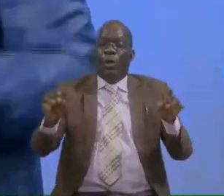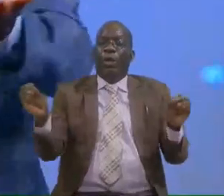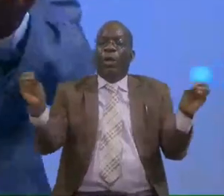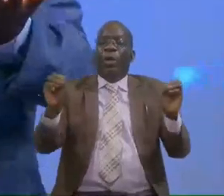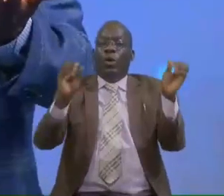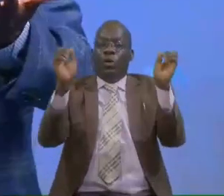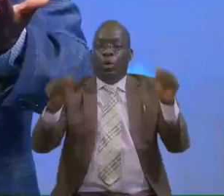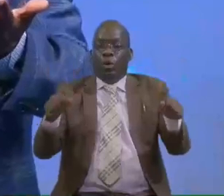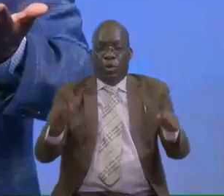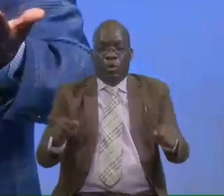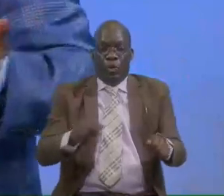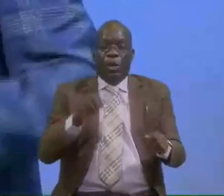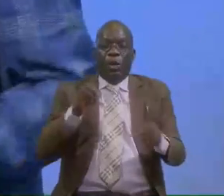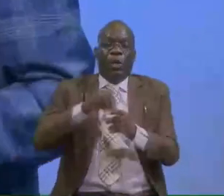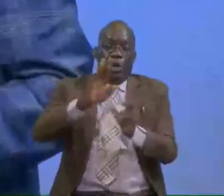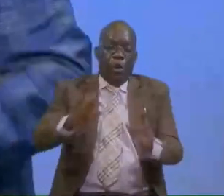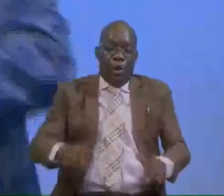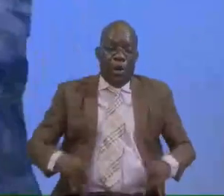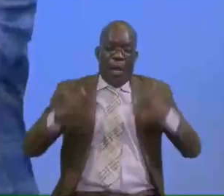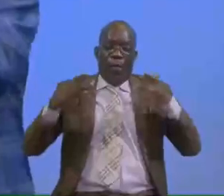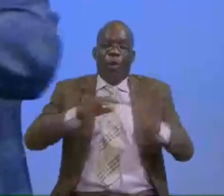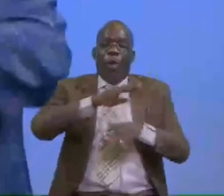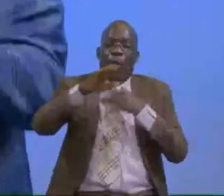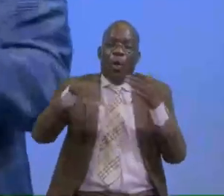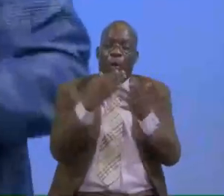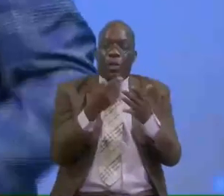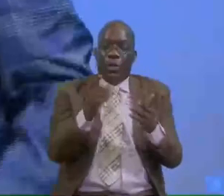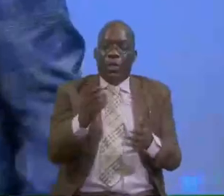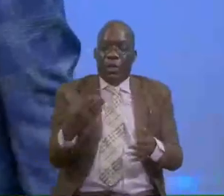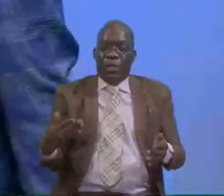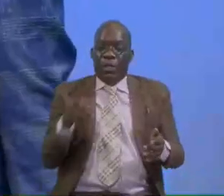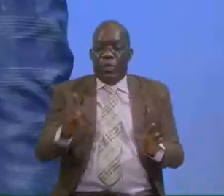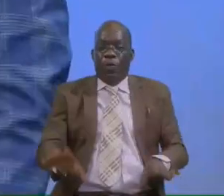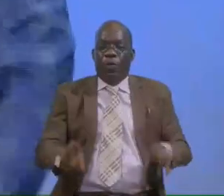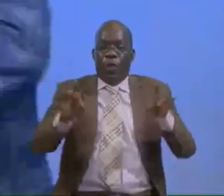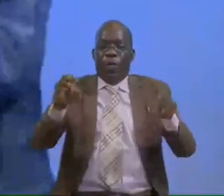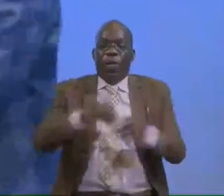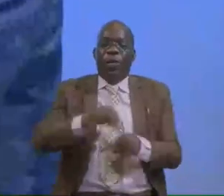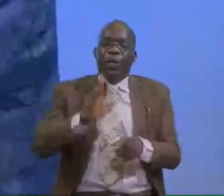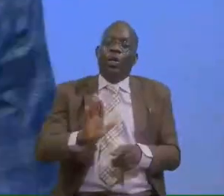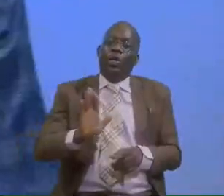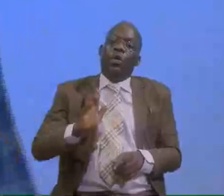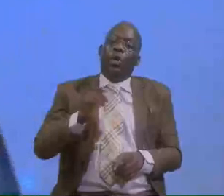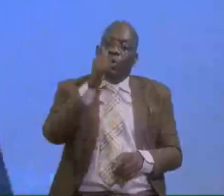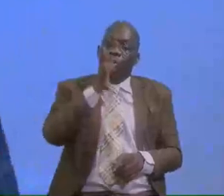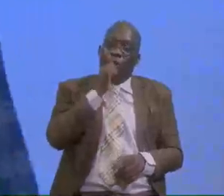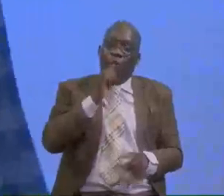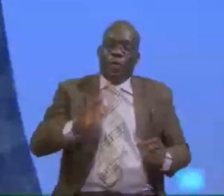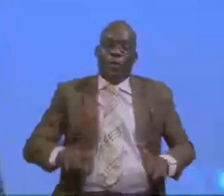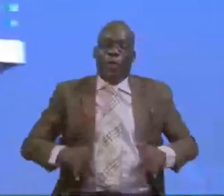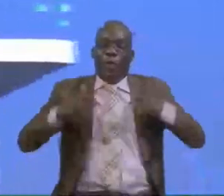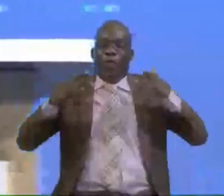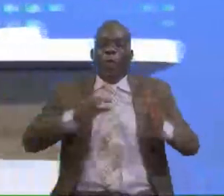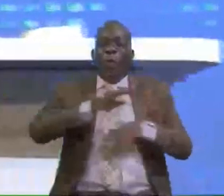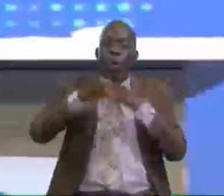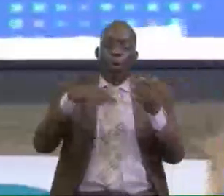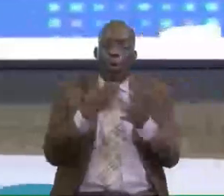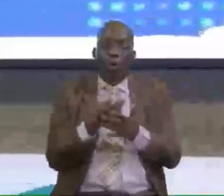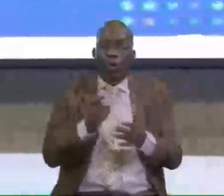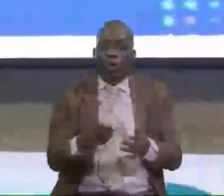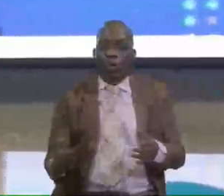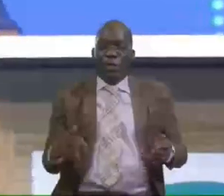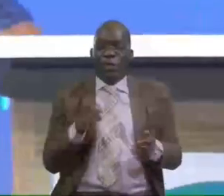ta vie personnelle. Tout ce que tu trouvais impossible dans ta vie privée. Tout ce que tu